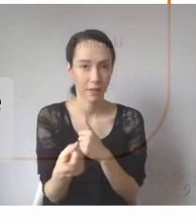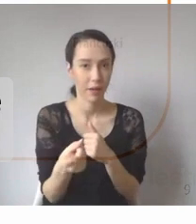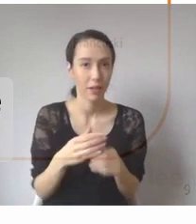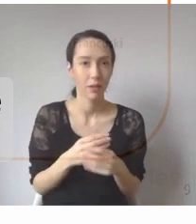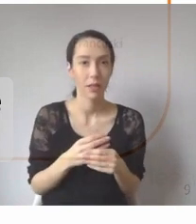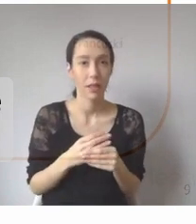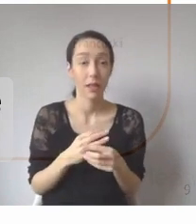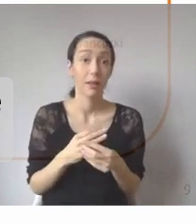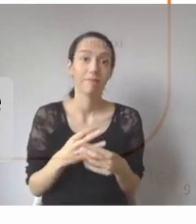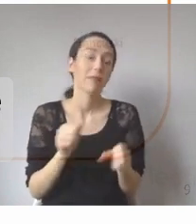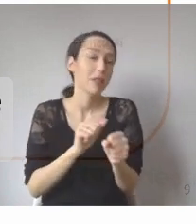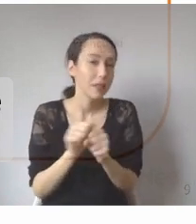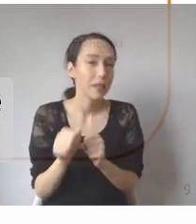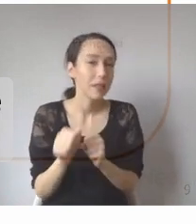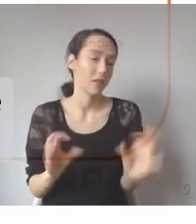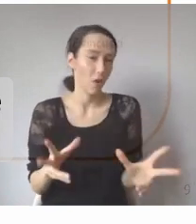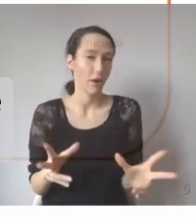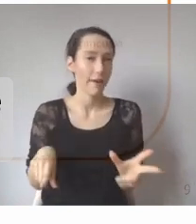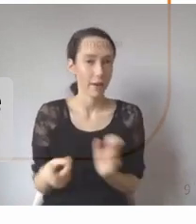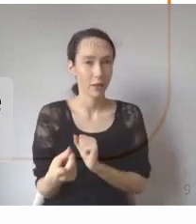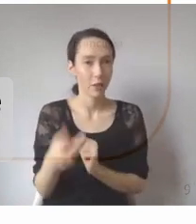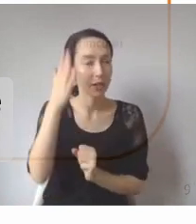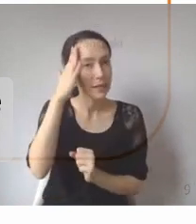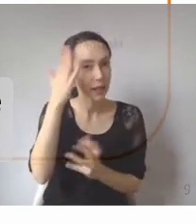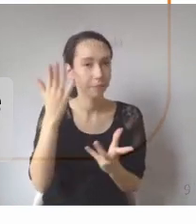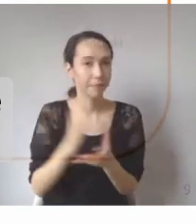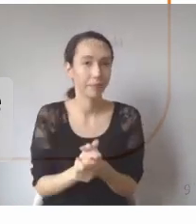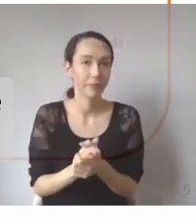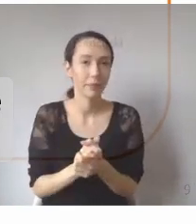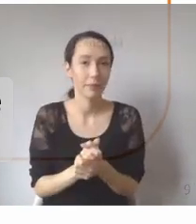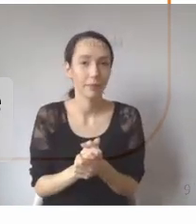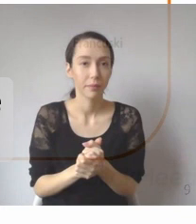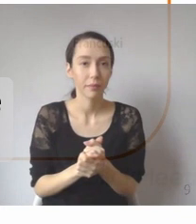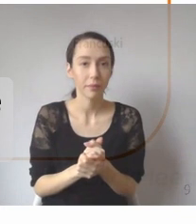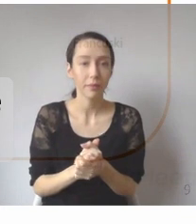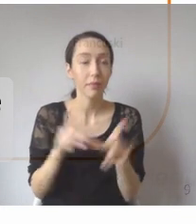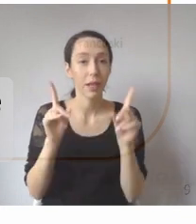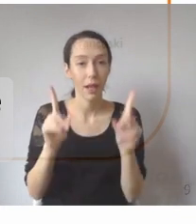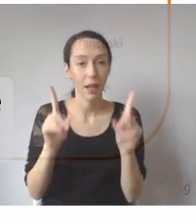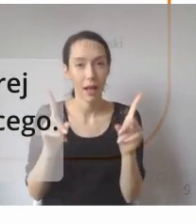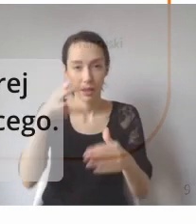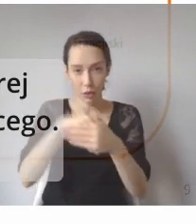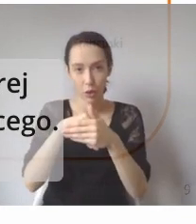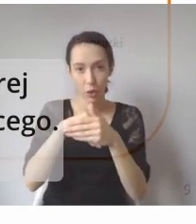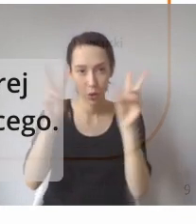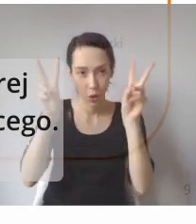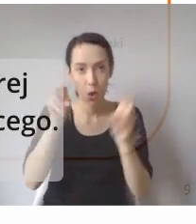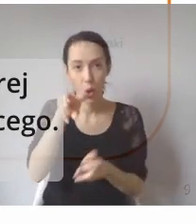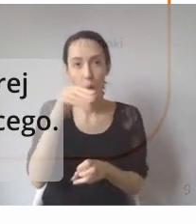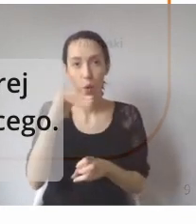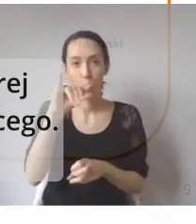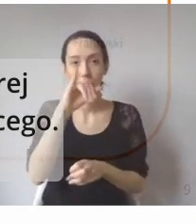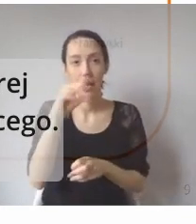dodał informację, ok, zna język francuski, ale zaznaczył to w umiejętnościach. No i teraz mamy